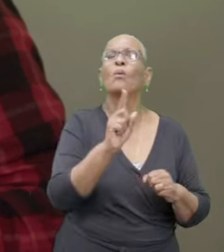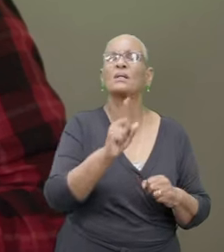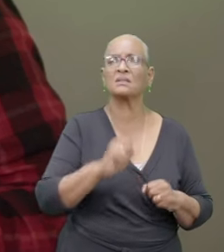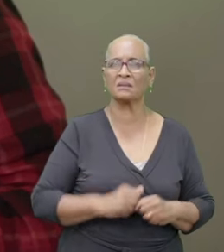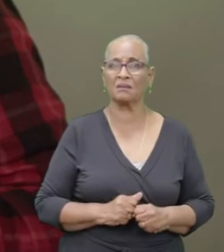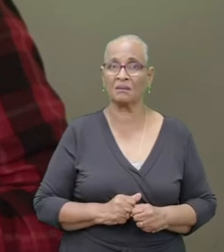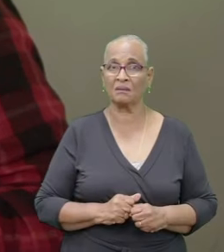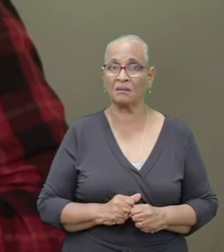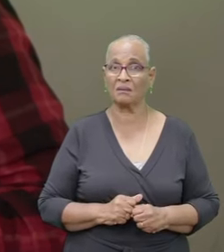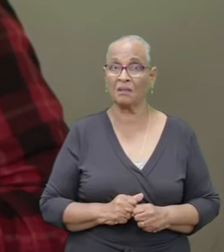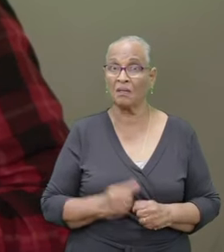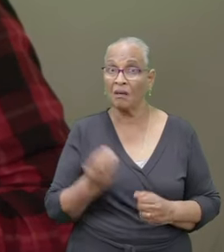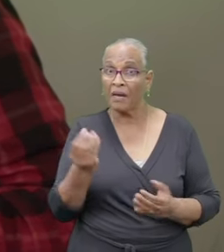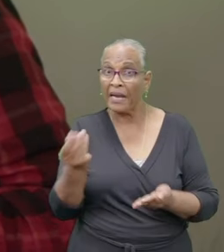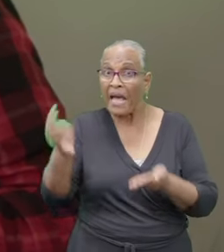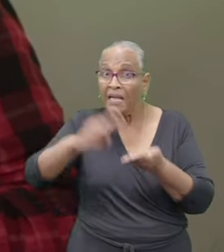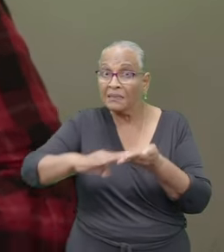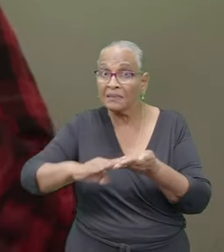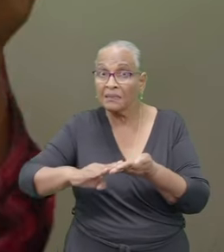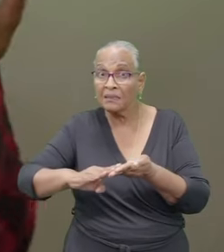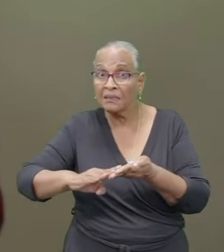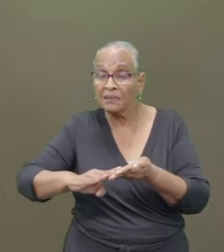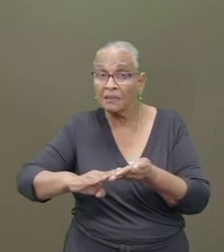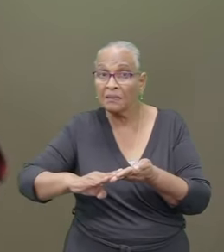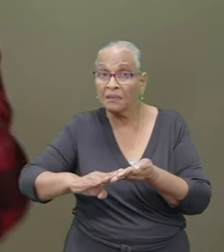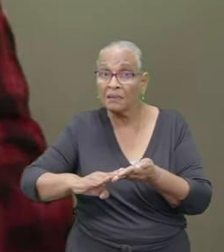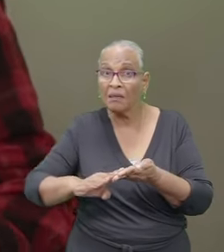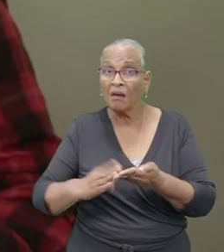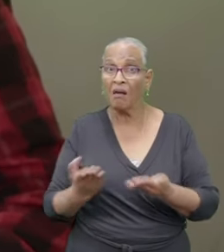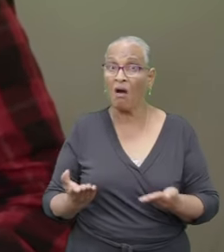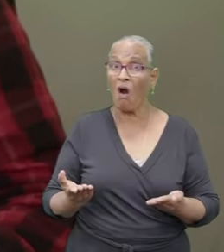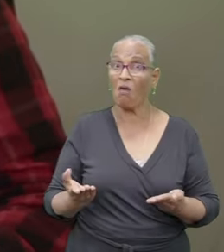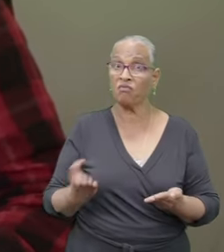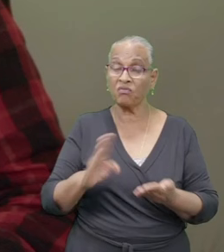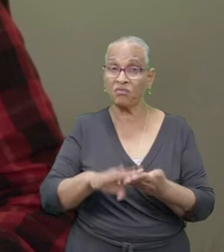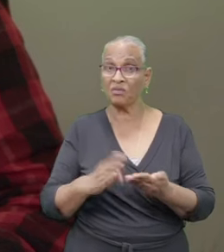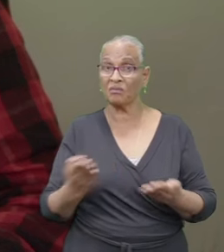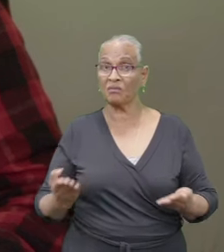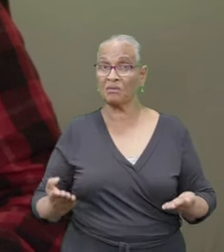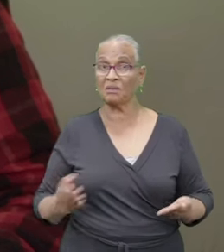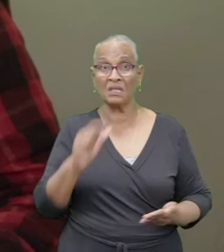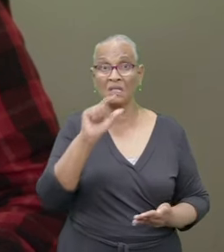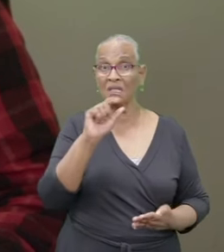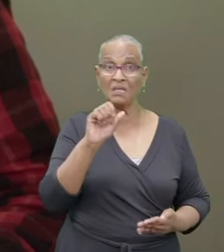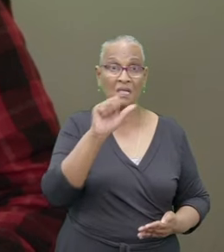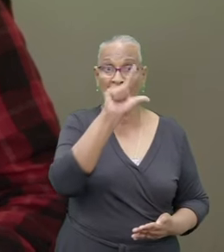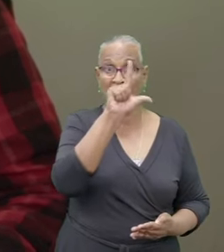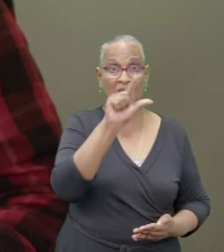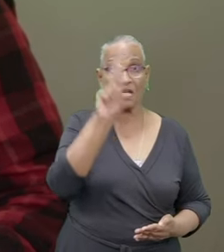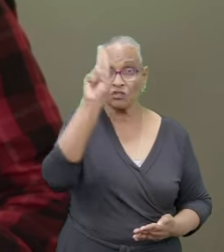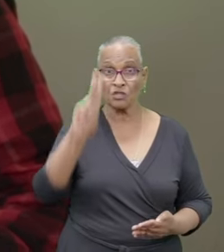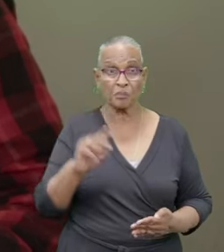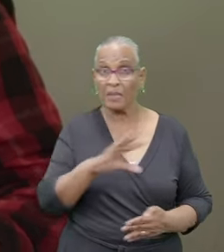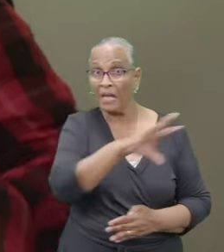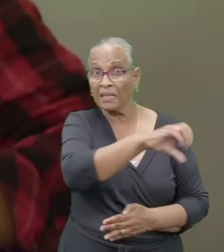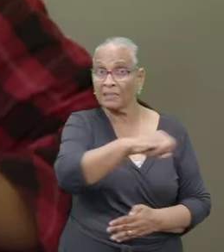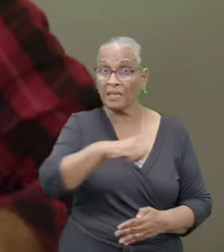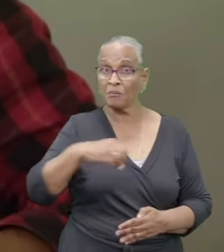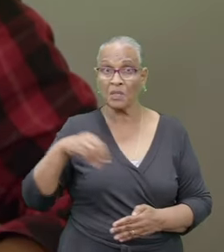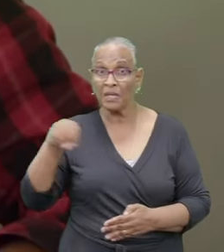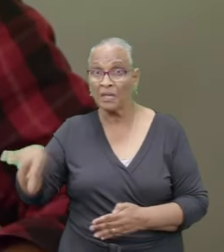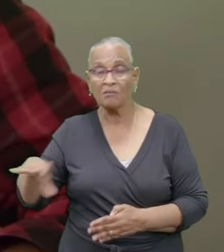ze een bepaalde vergoeding? Of is er een soort swap van personeel? Want ik weet, Slands gaat niet zomaar zijn personeel afstaan,